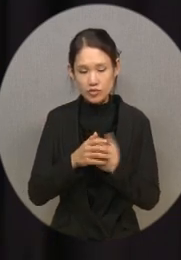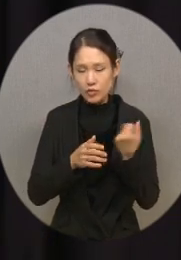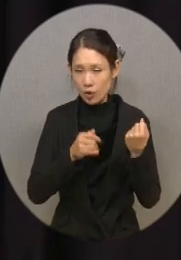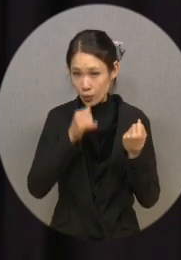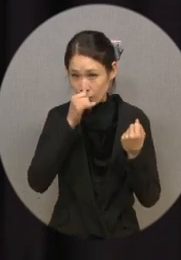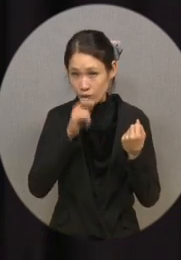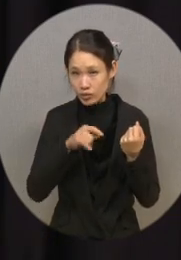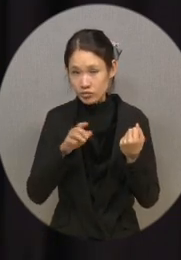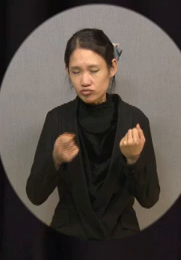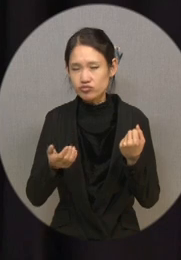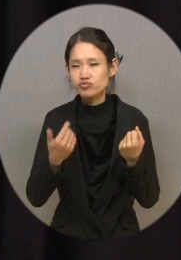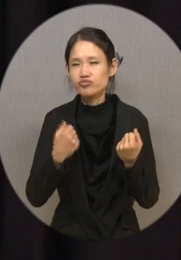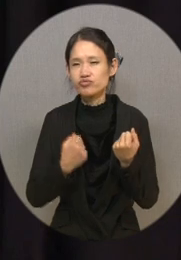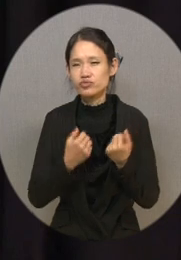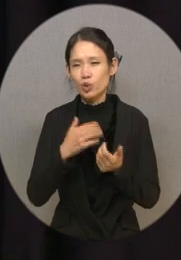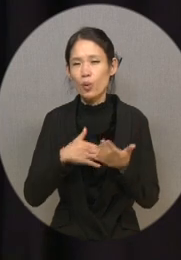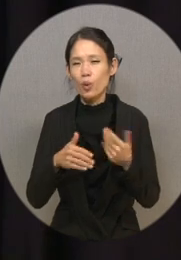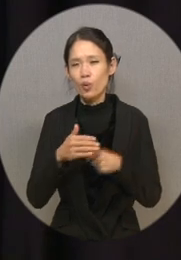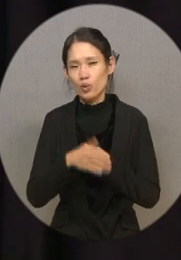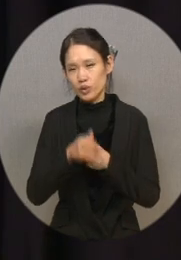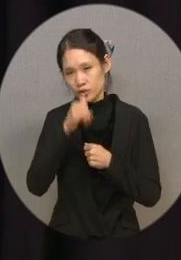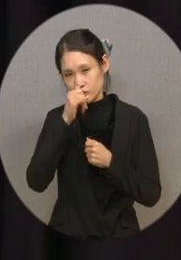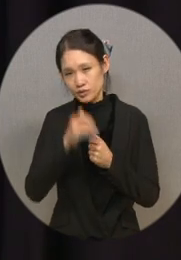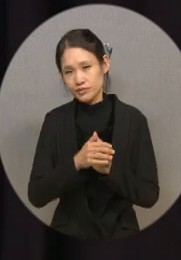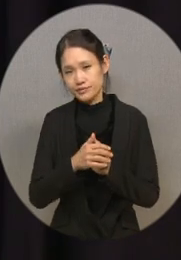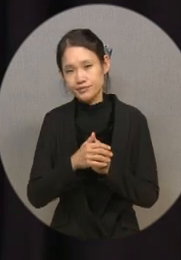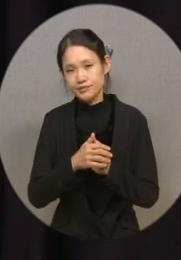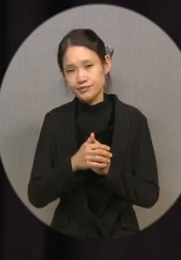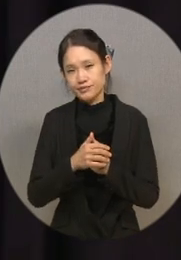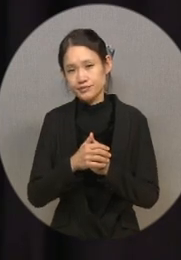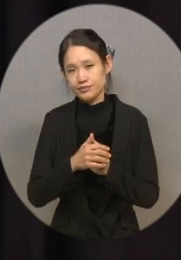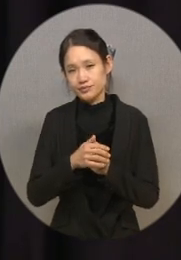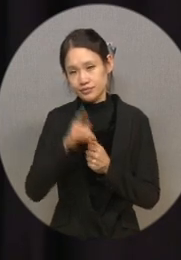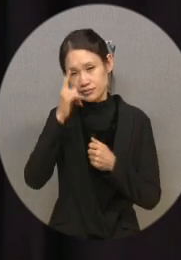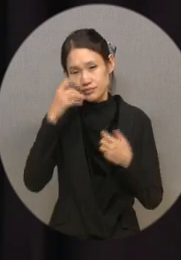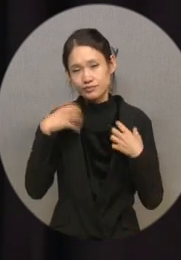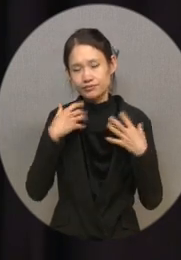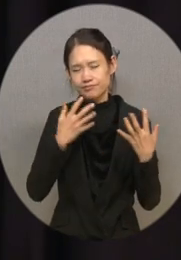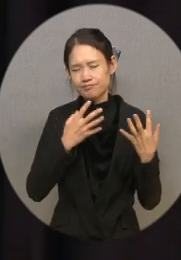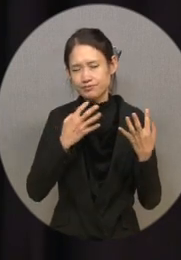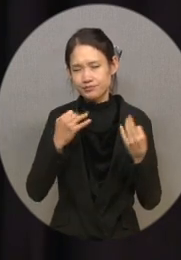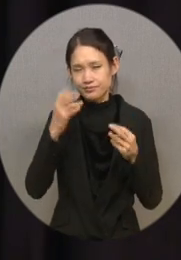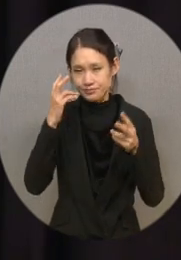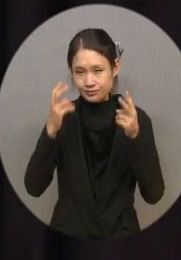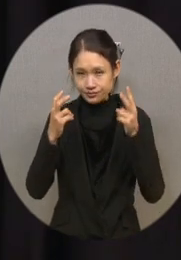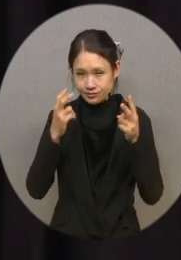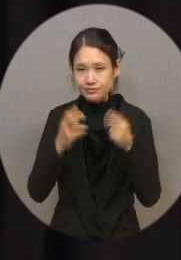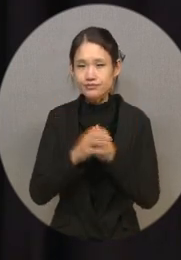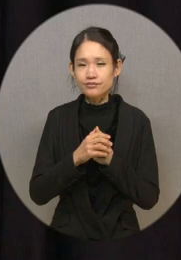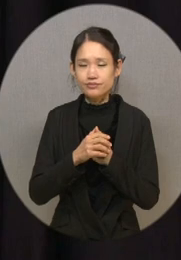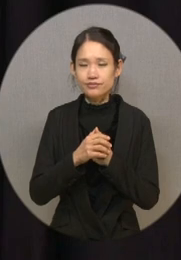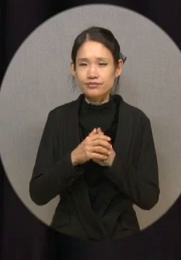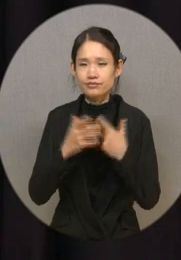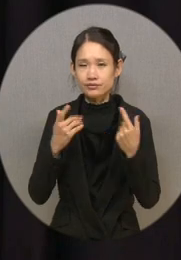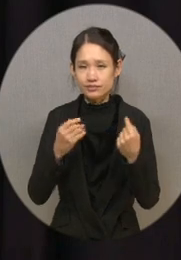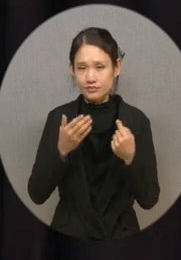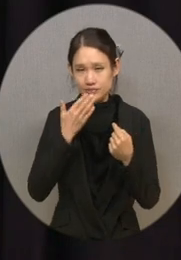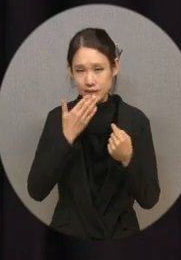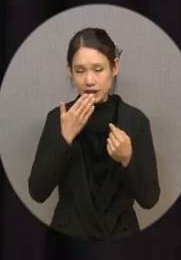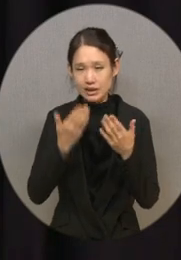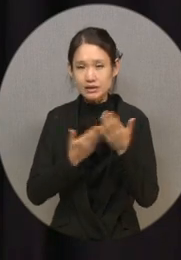있지만 앞서 말한 대로 공공적인 요소도 있어요. 그래서 정부에서 많은 기업들이